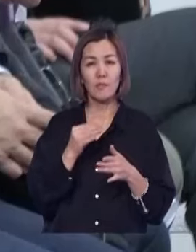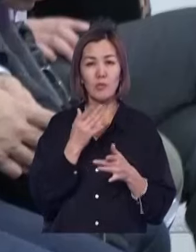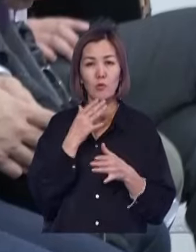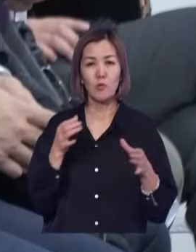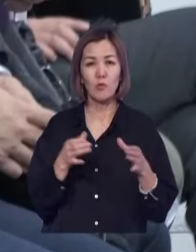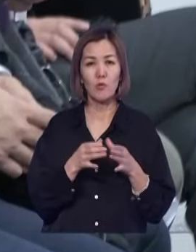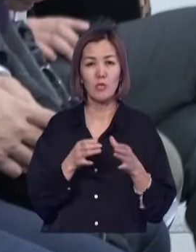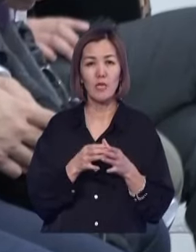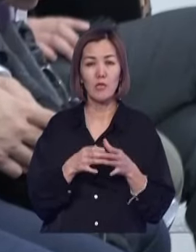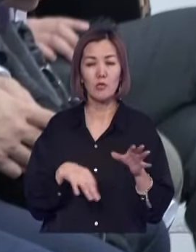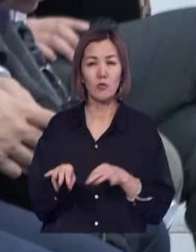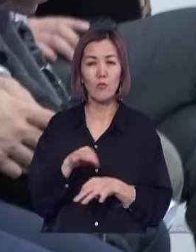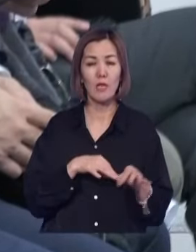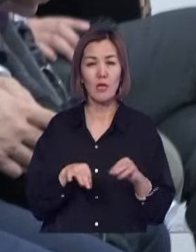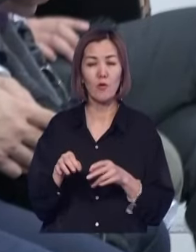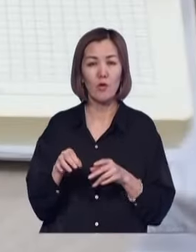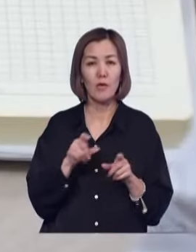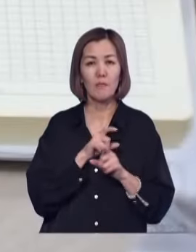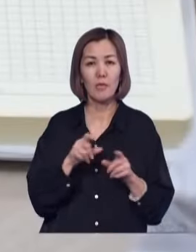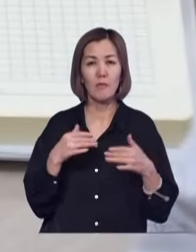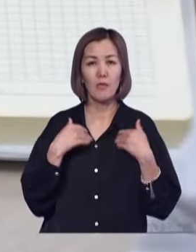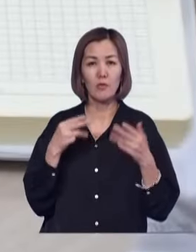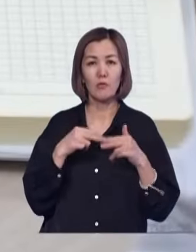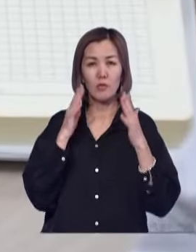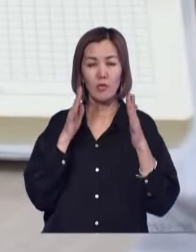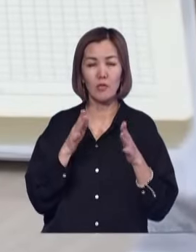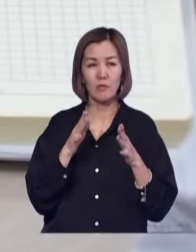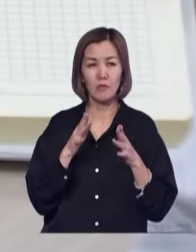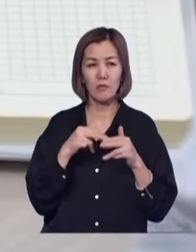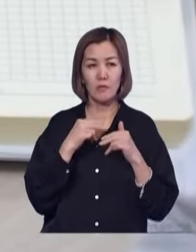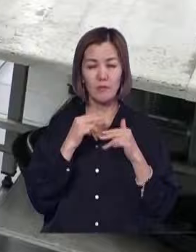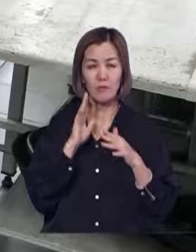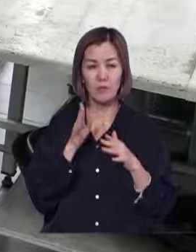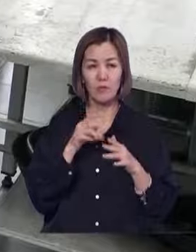орталығы өркілдері жобалаушы мекемелердің ұсыныстары ескеріліп қаралатынын айтты.